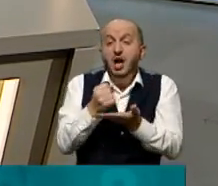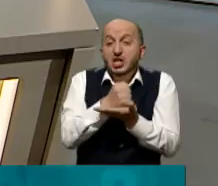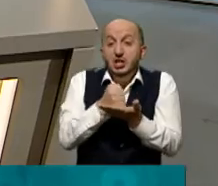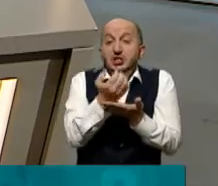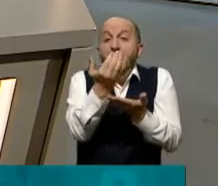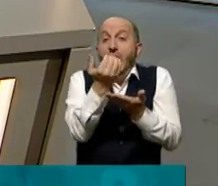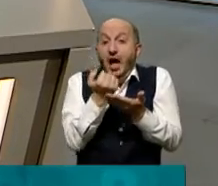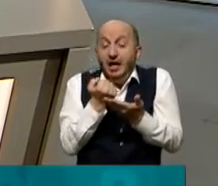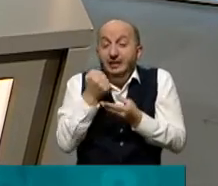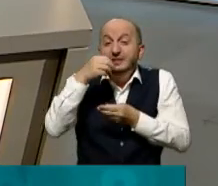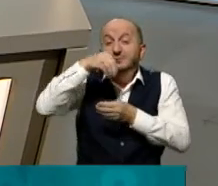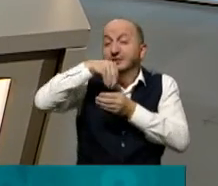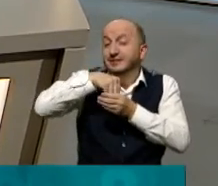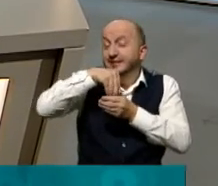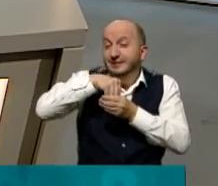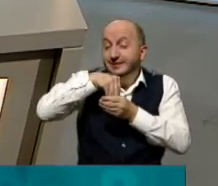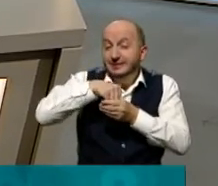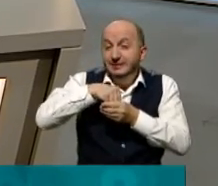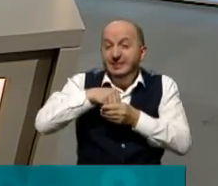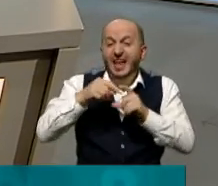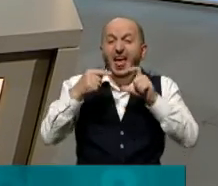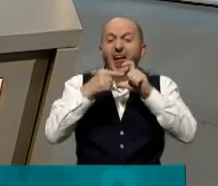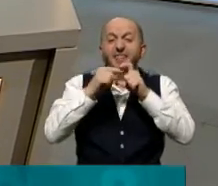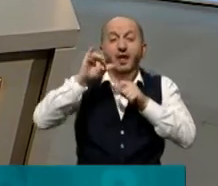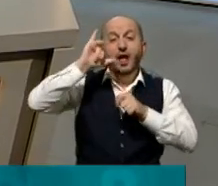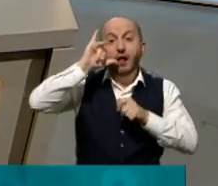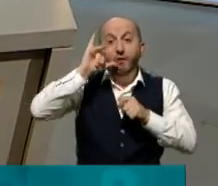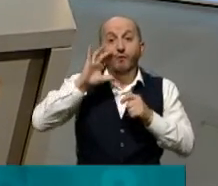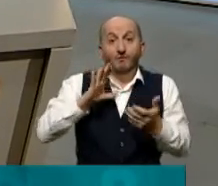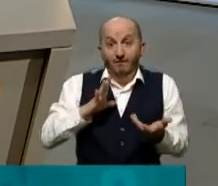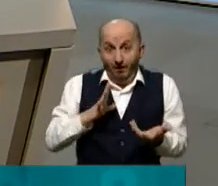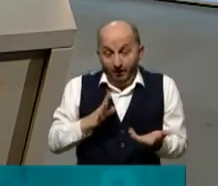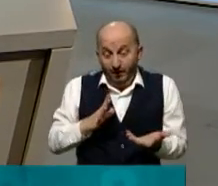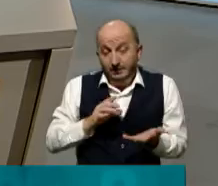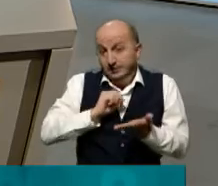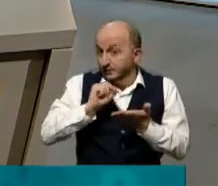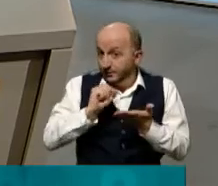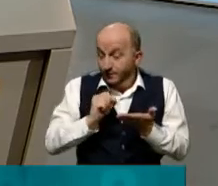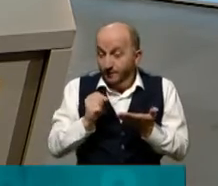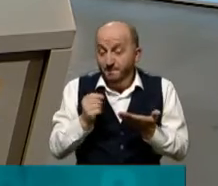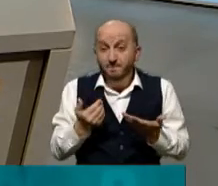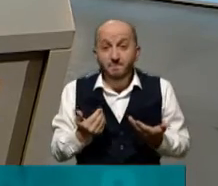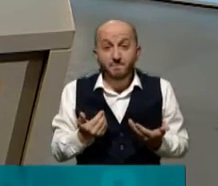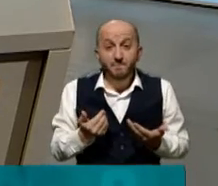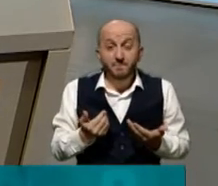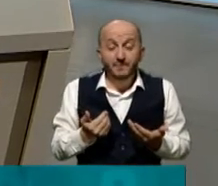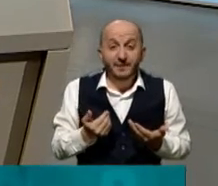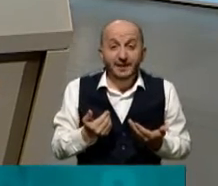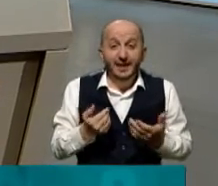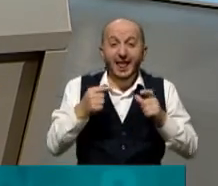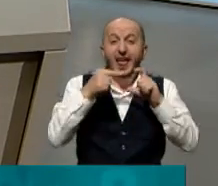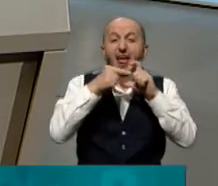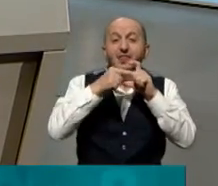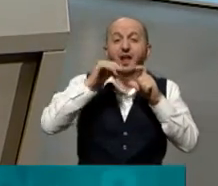aldığımızda ilacın içerisinde etil alkol bulunduğu yazıyor. Evet. Ve yani etil